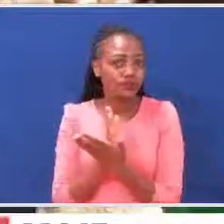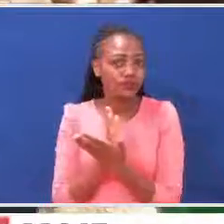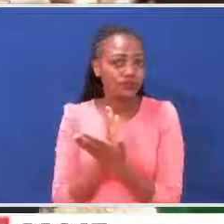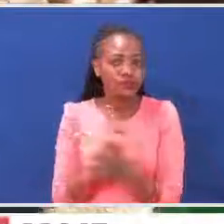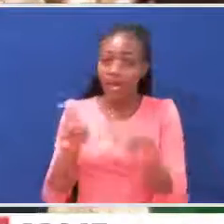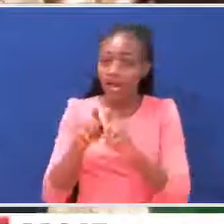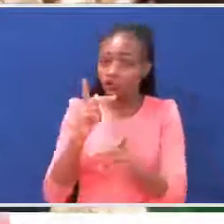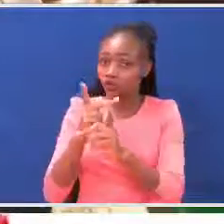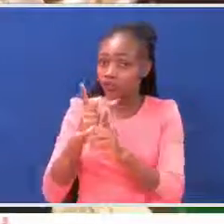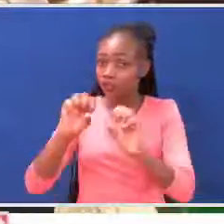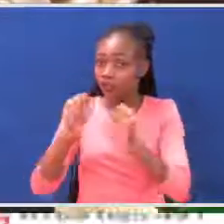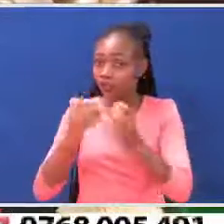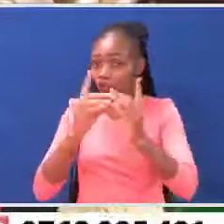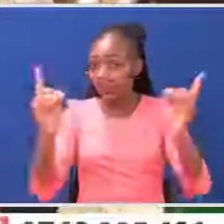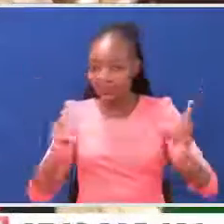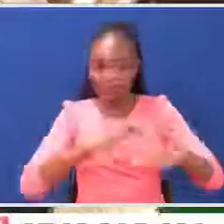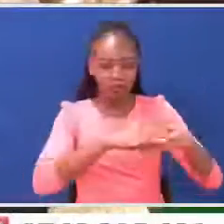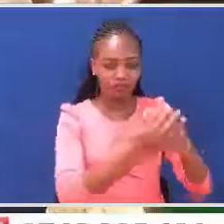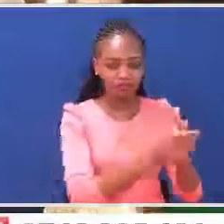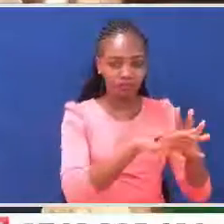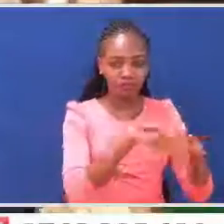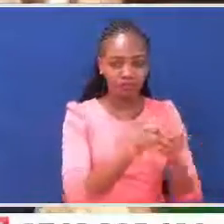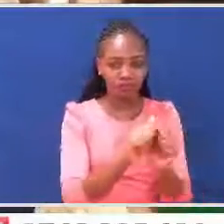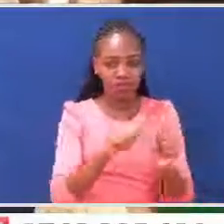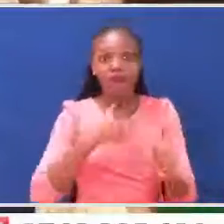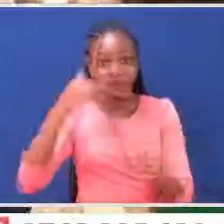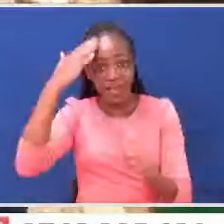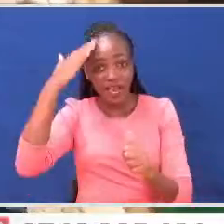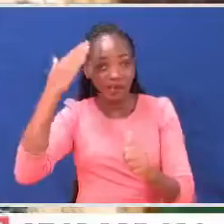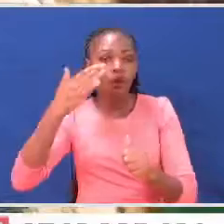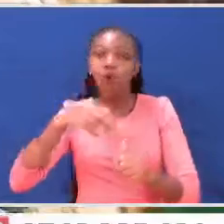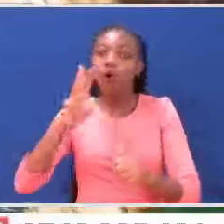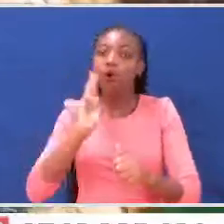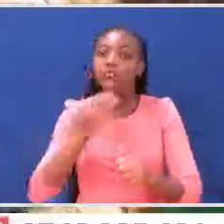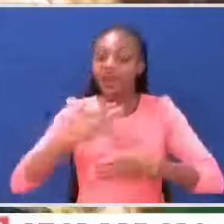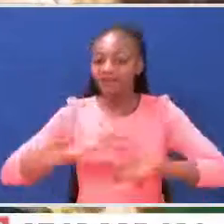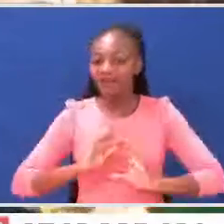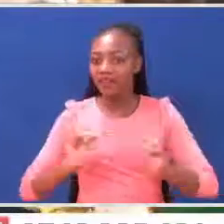keep social distance, waoge mkono, na ikiwa hakuna maji, watafute sanitizer,